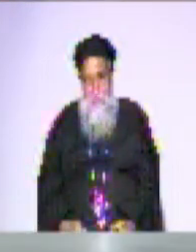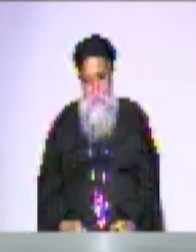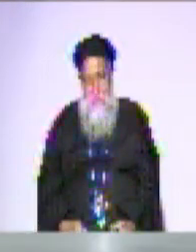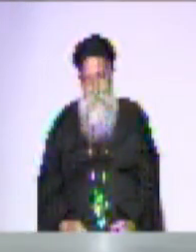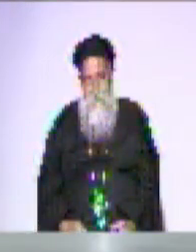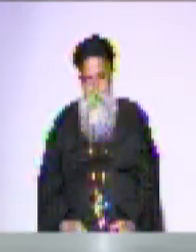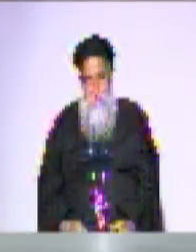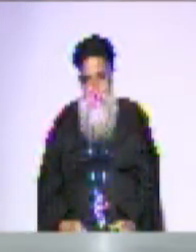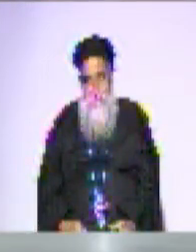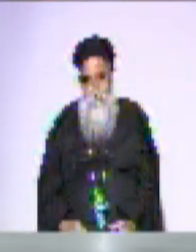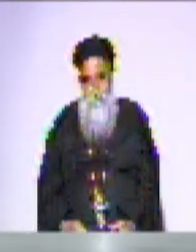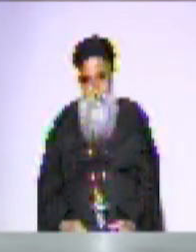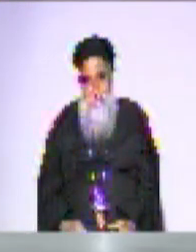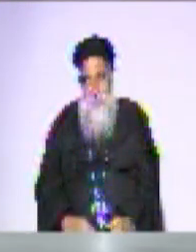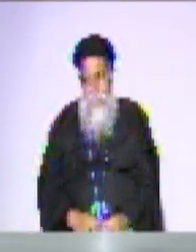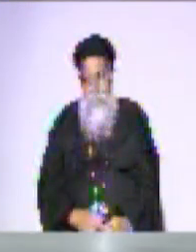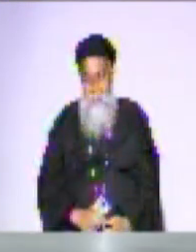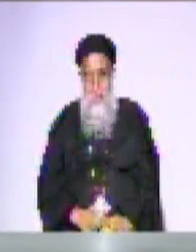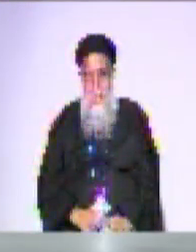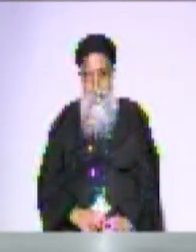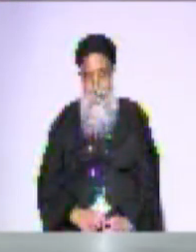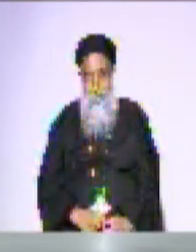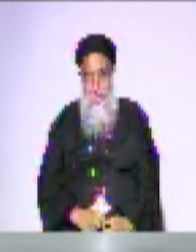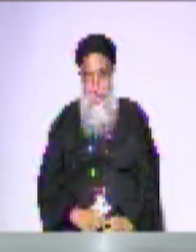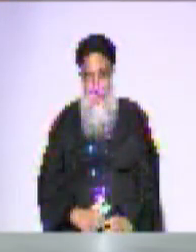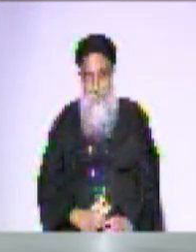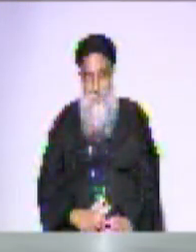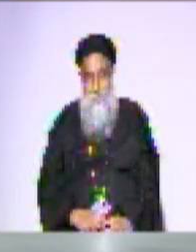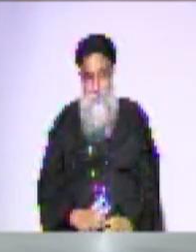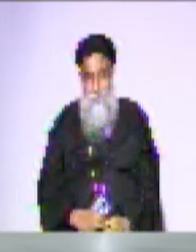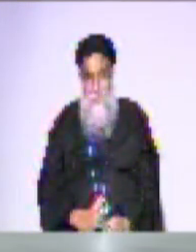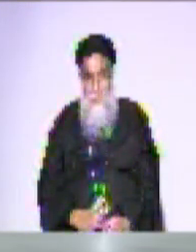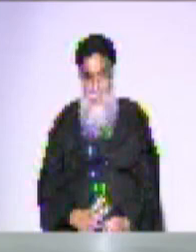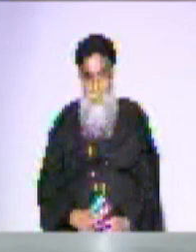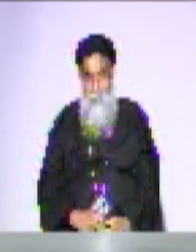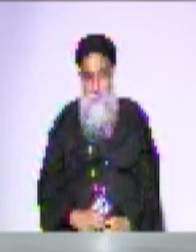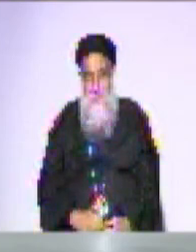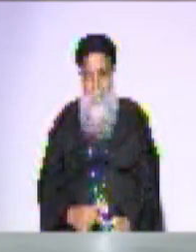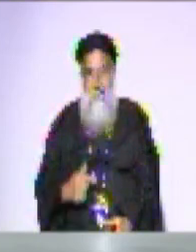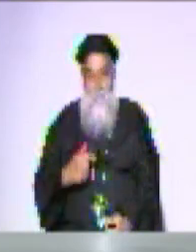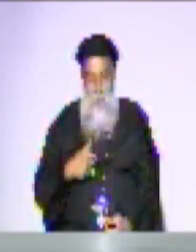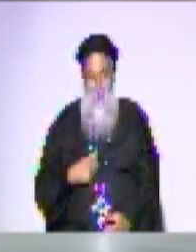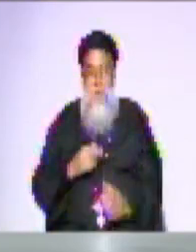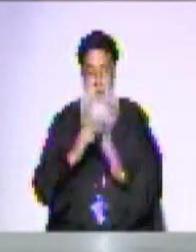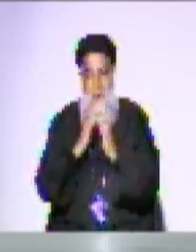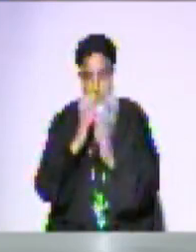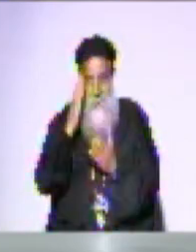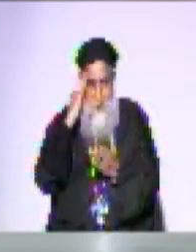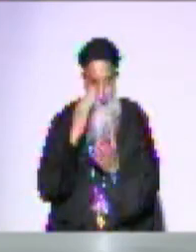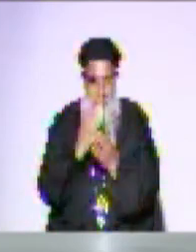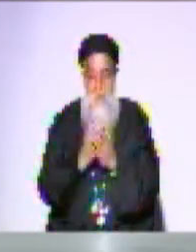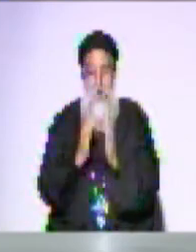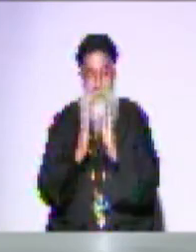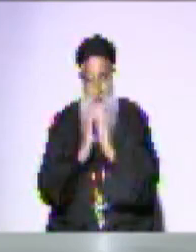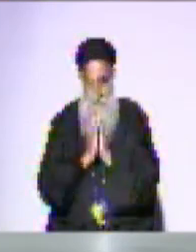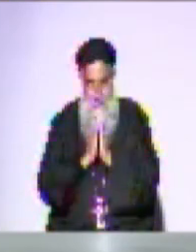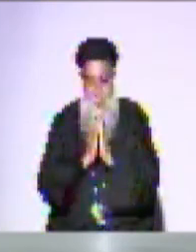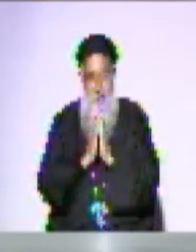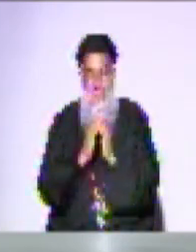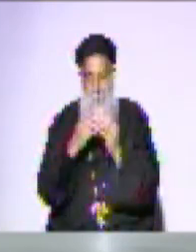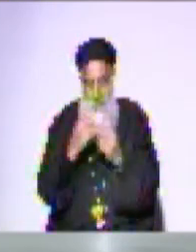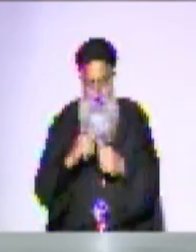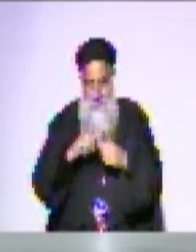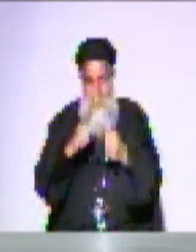الشوريه واي حد قاعد في وسط الشعب يعني بيعترف بخطايا يا رب سامحني انا قصرت في كذا وكذا وكذا سامحني واغفر لي واجعلني